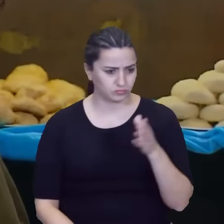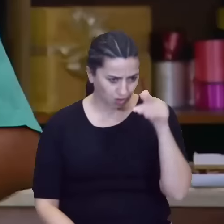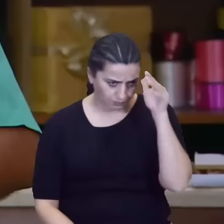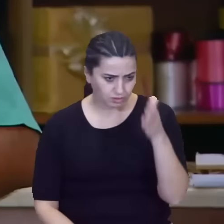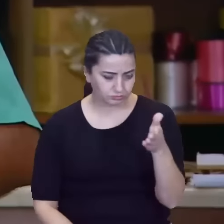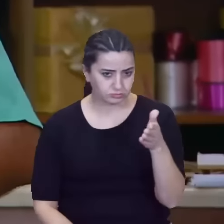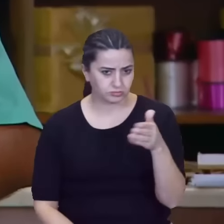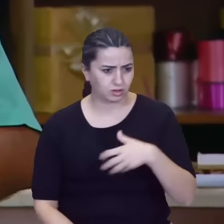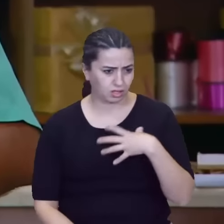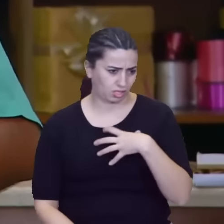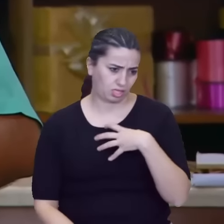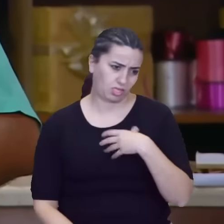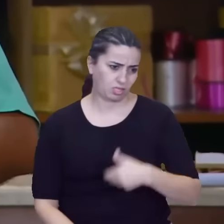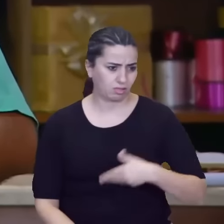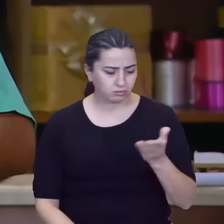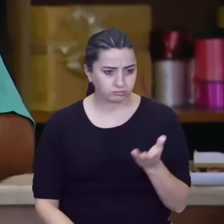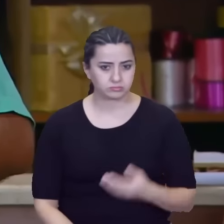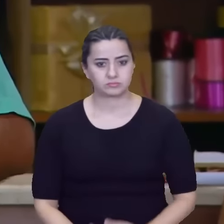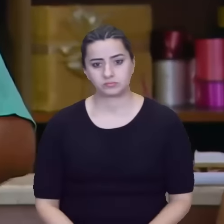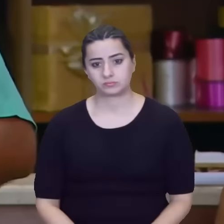bu? Kendi kendine.